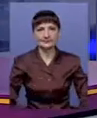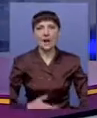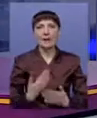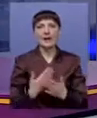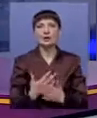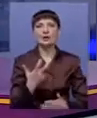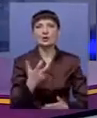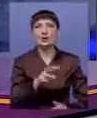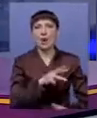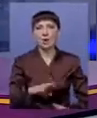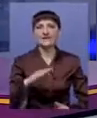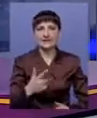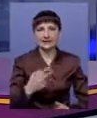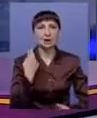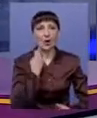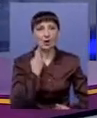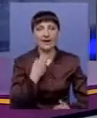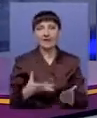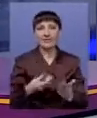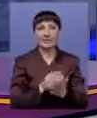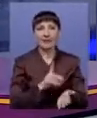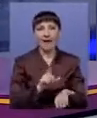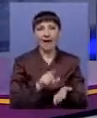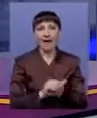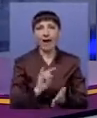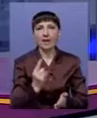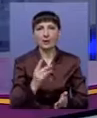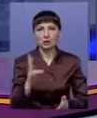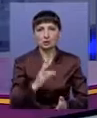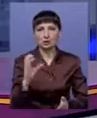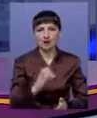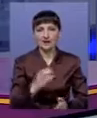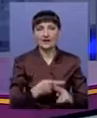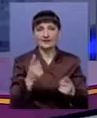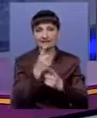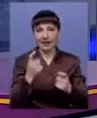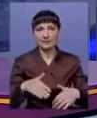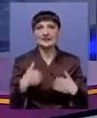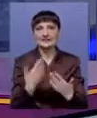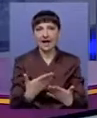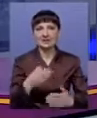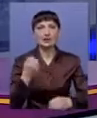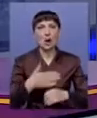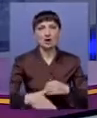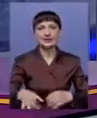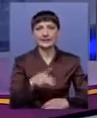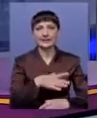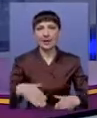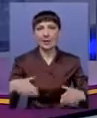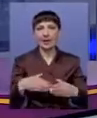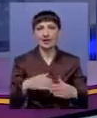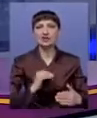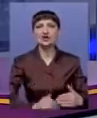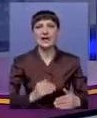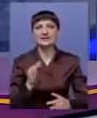Порядка 300 миллионов тенге задолжали неплательщики алиментов в Нур-Султане. Такие данные предоставили в столичной региональной палате